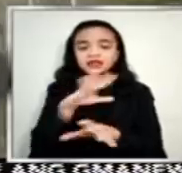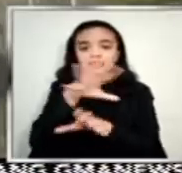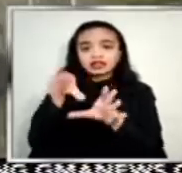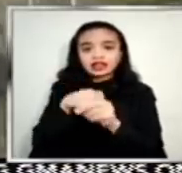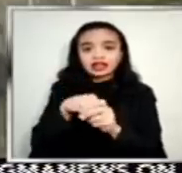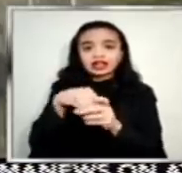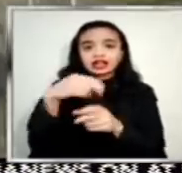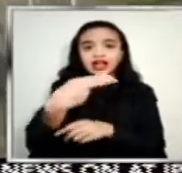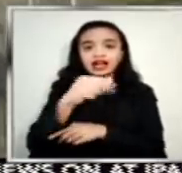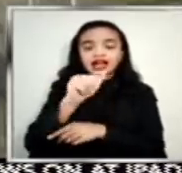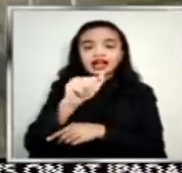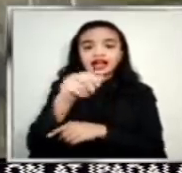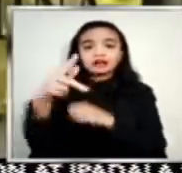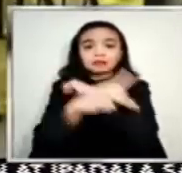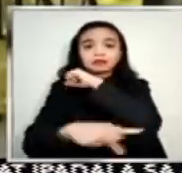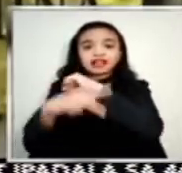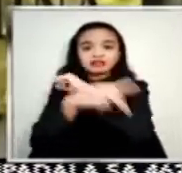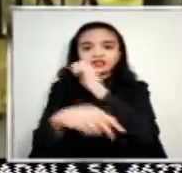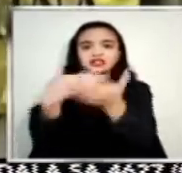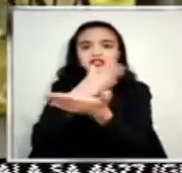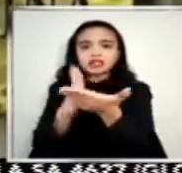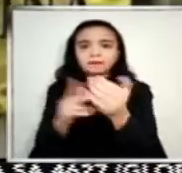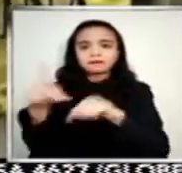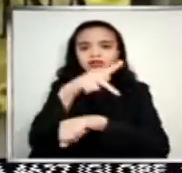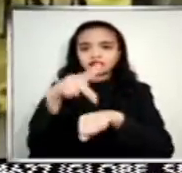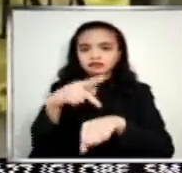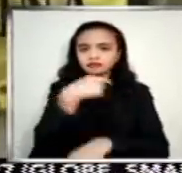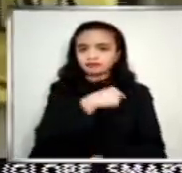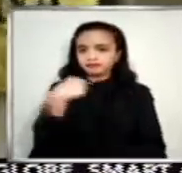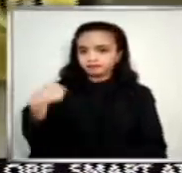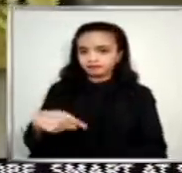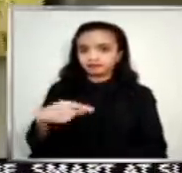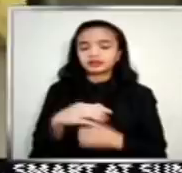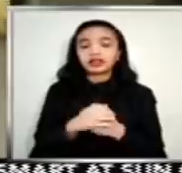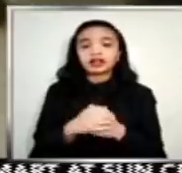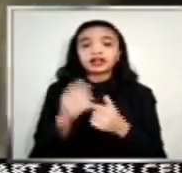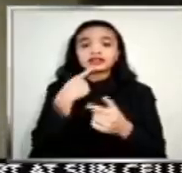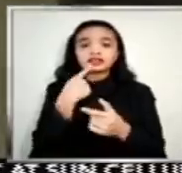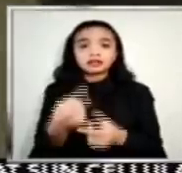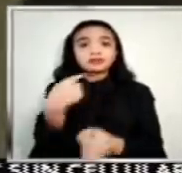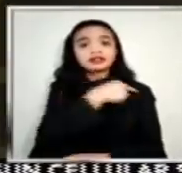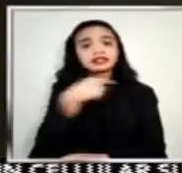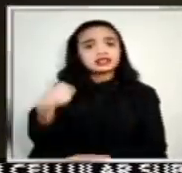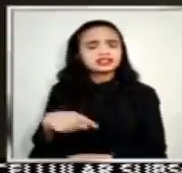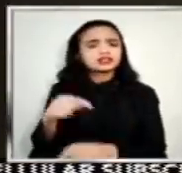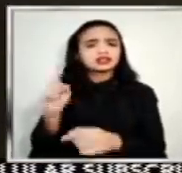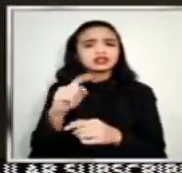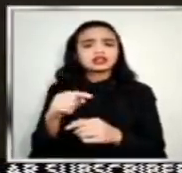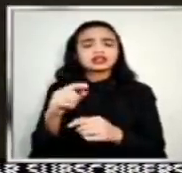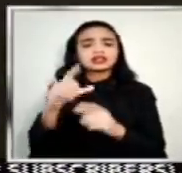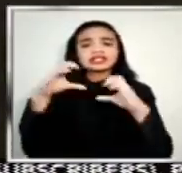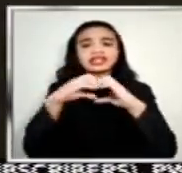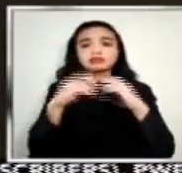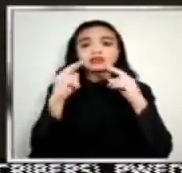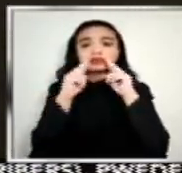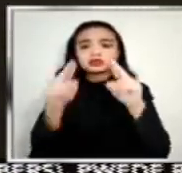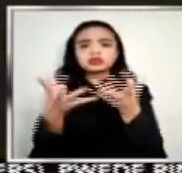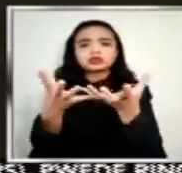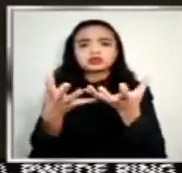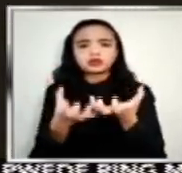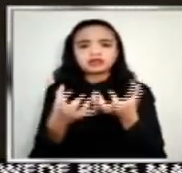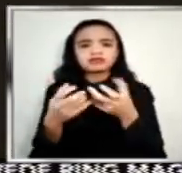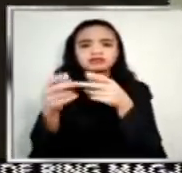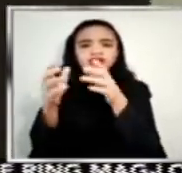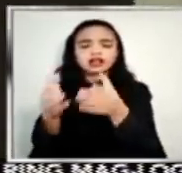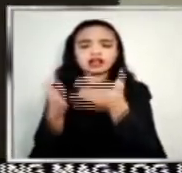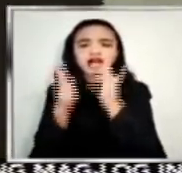ilang bahagi ng Philippine Territory. Sinisika pa rin ng GMA News na makuha ang panig ng embahada ng China. Pero